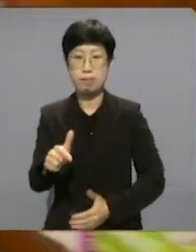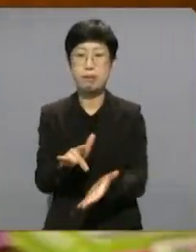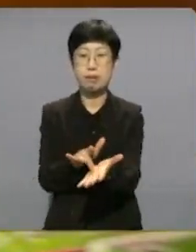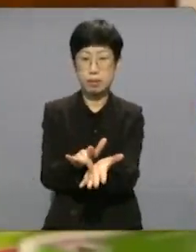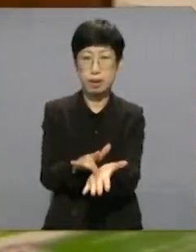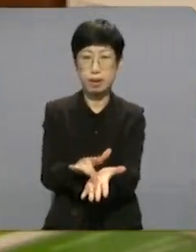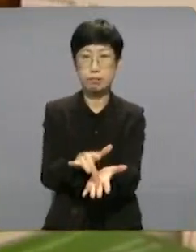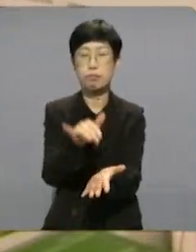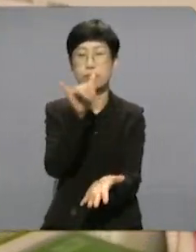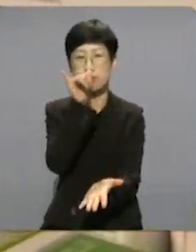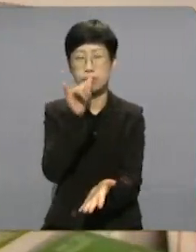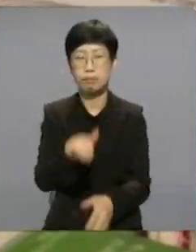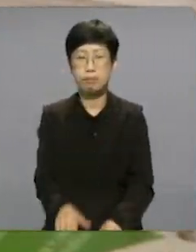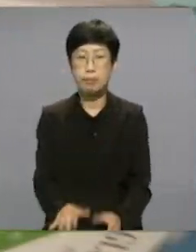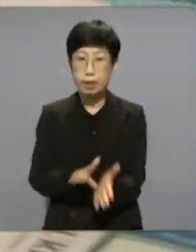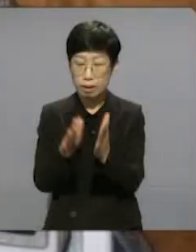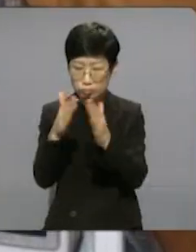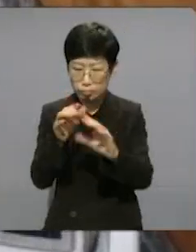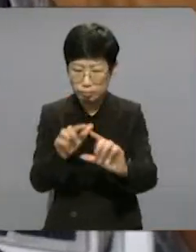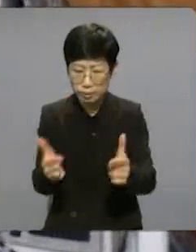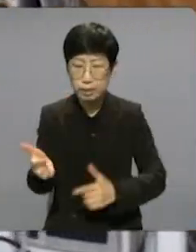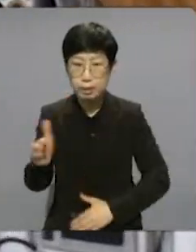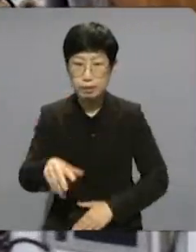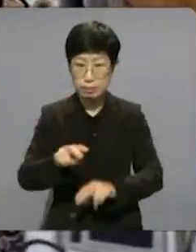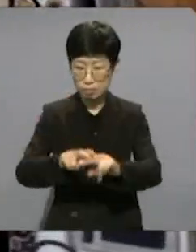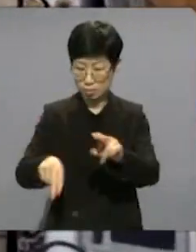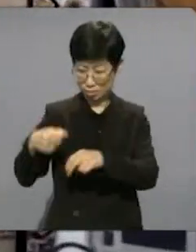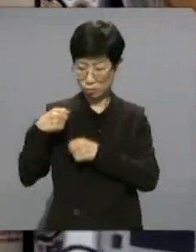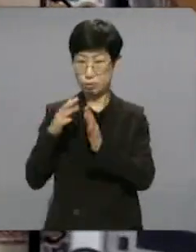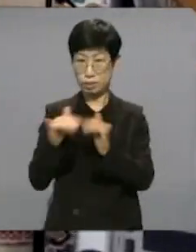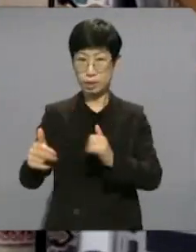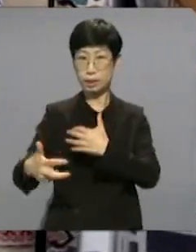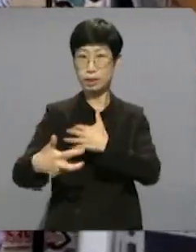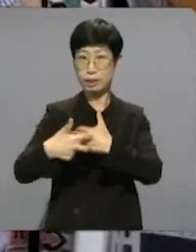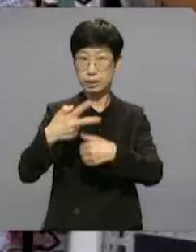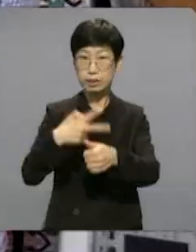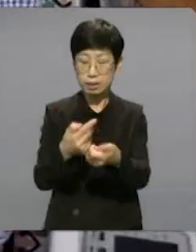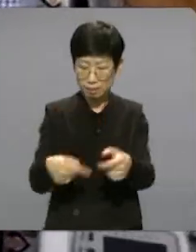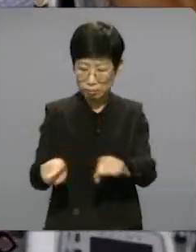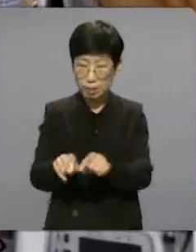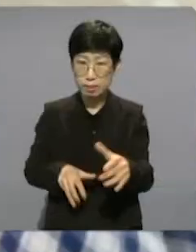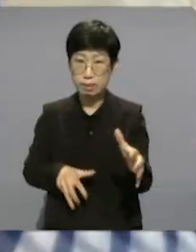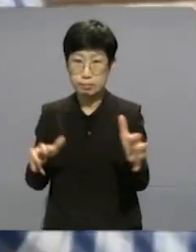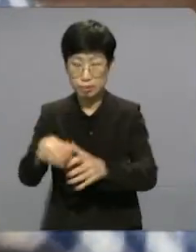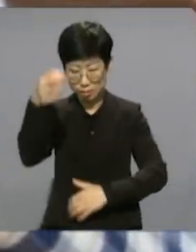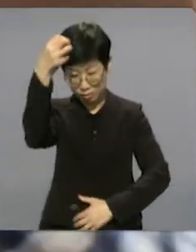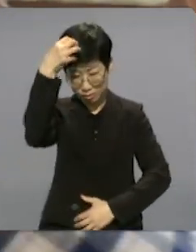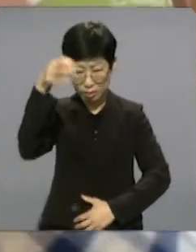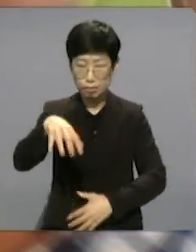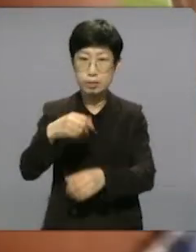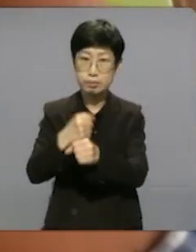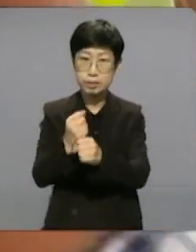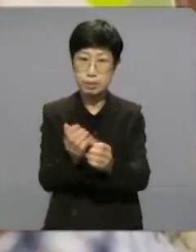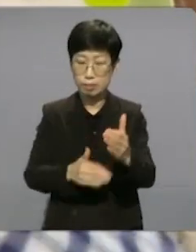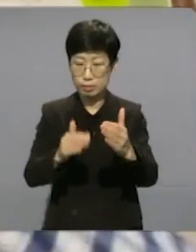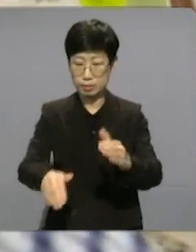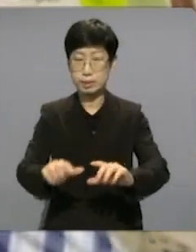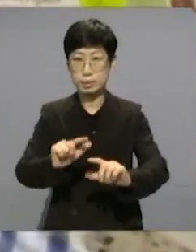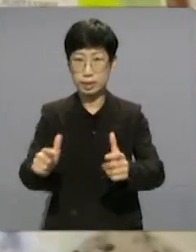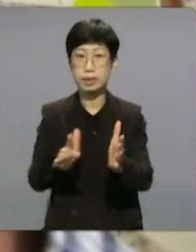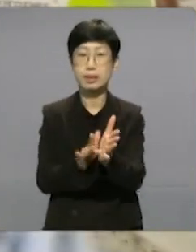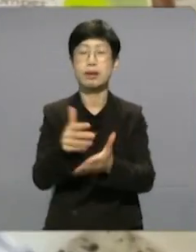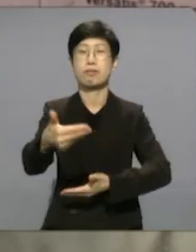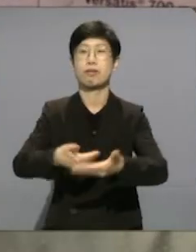있습니다. 약국은 아니지만 퇴역군인인 그가 지역 의사들과 협력해 옥상에 만든 비공식 의약품